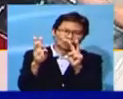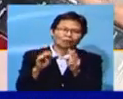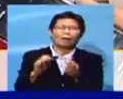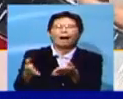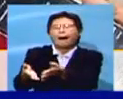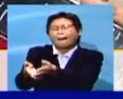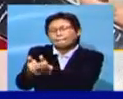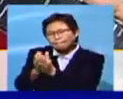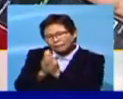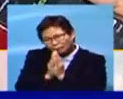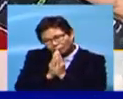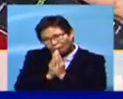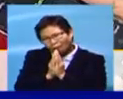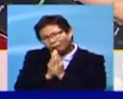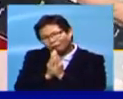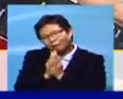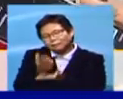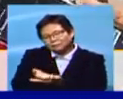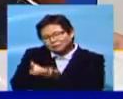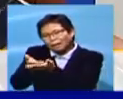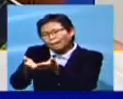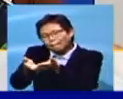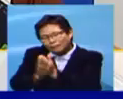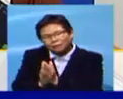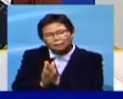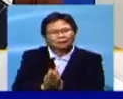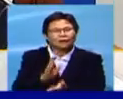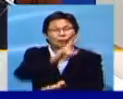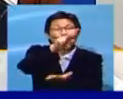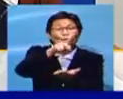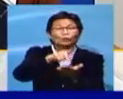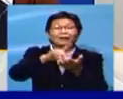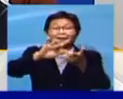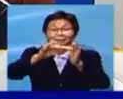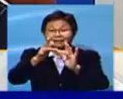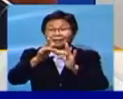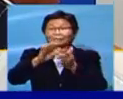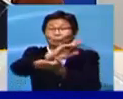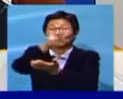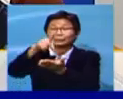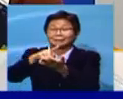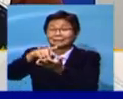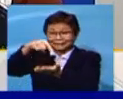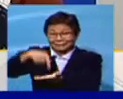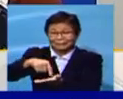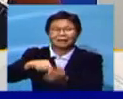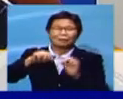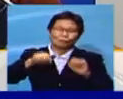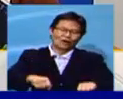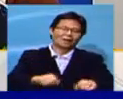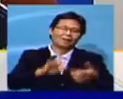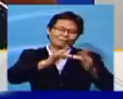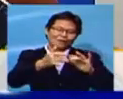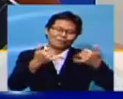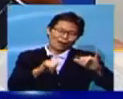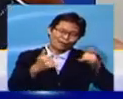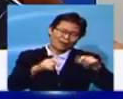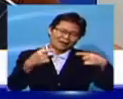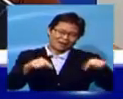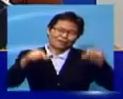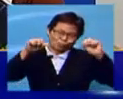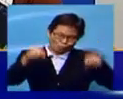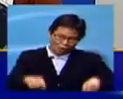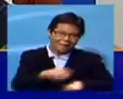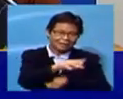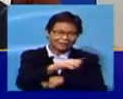minta untuk cadangan di kabakalan ni pusat internet ni bukan sahaja kita boleh bermain internet main game tapi